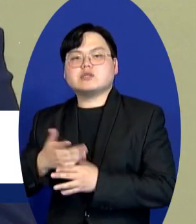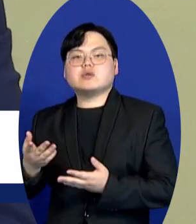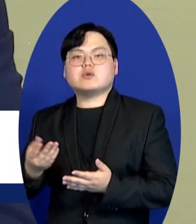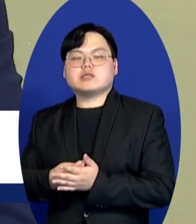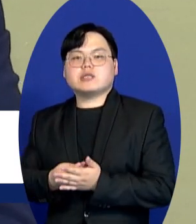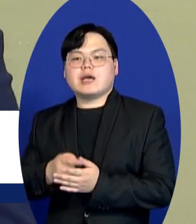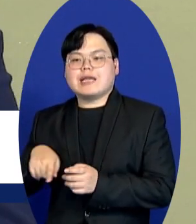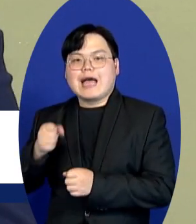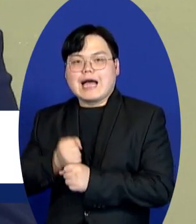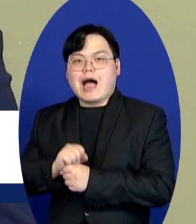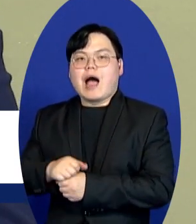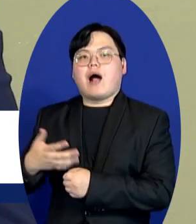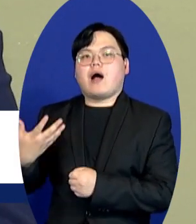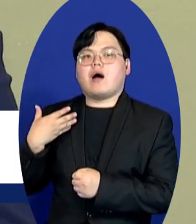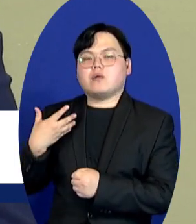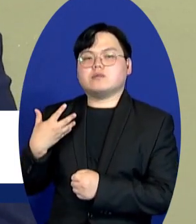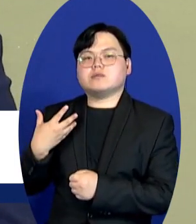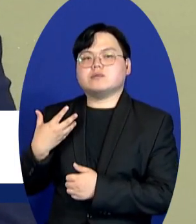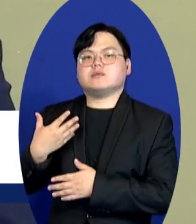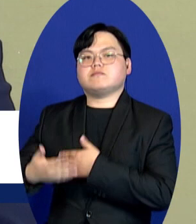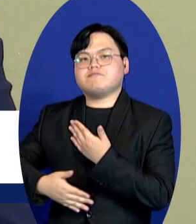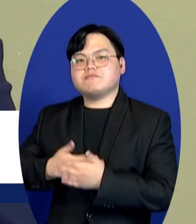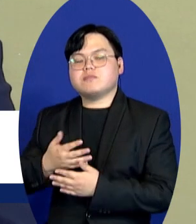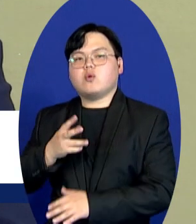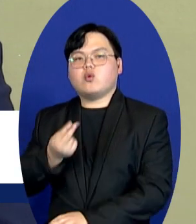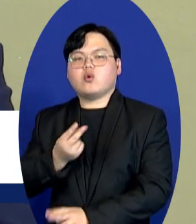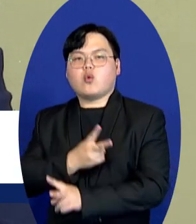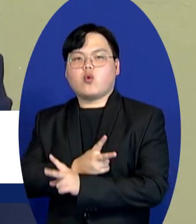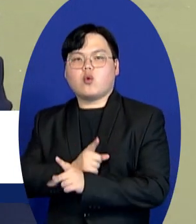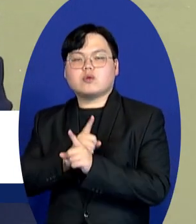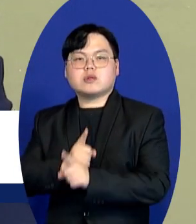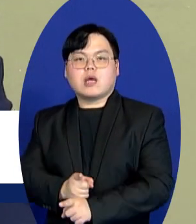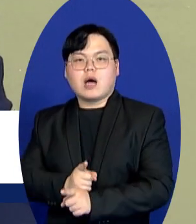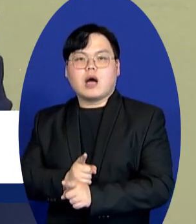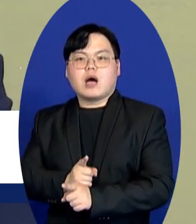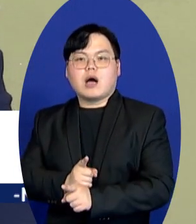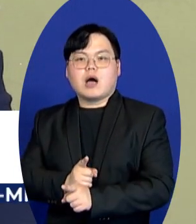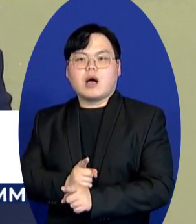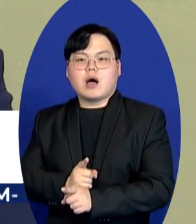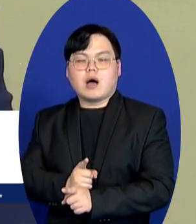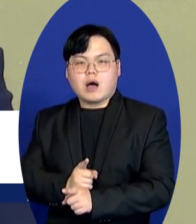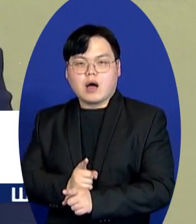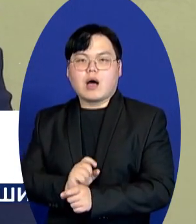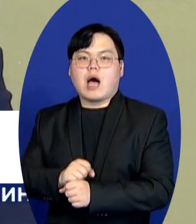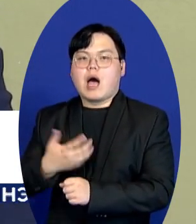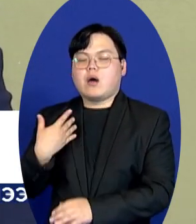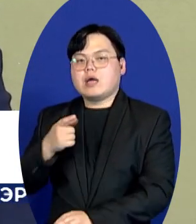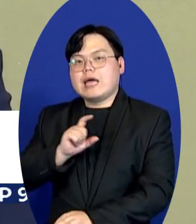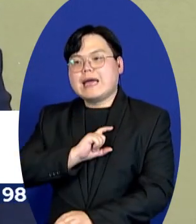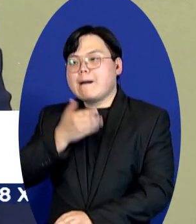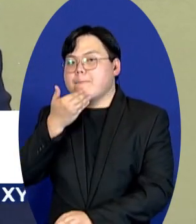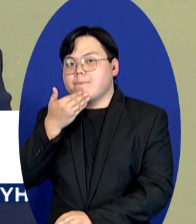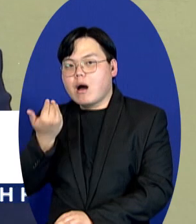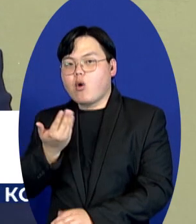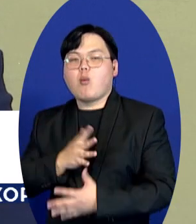энэ ажлыг одоо хариуцаад одоо яг хуулийн хөвдөл хариуцах тийм одоо ирэх үүрэг гэдэгээр байхгүй